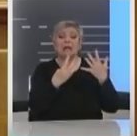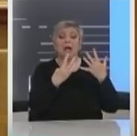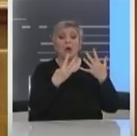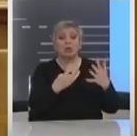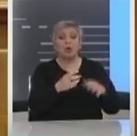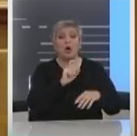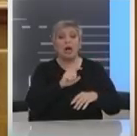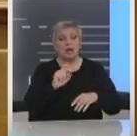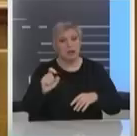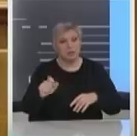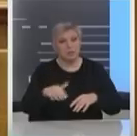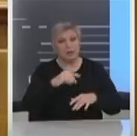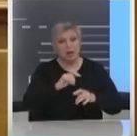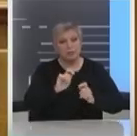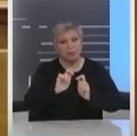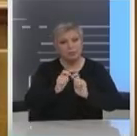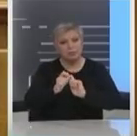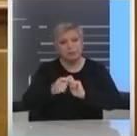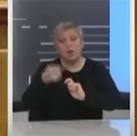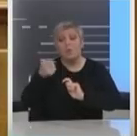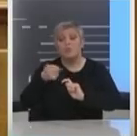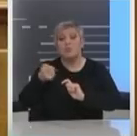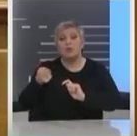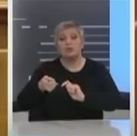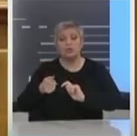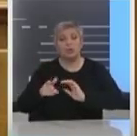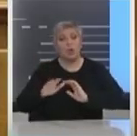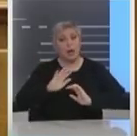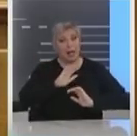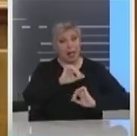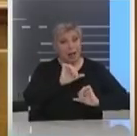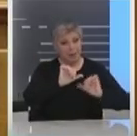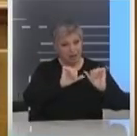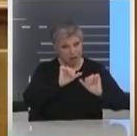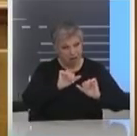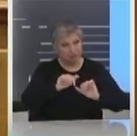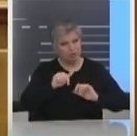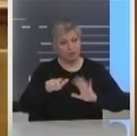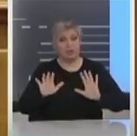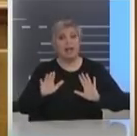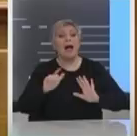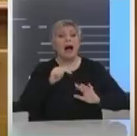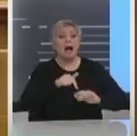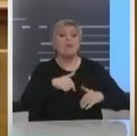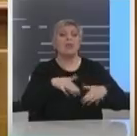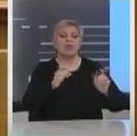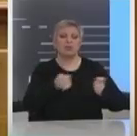επανακατανείμετε στους τρίτες τους πολίτες. Εάν δεν το κάνετε εσείς, δεσμευόμαστε θα το κάνουμε εμείς ως επόμενη κυβέρνηση.